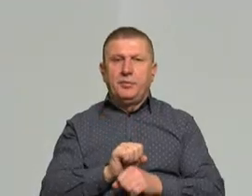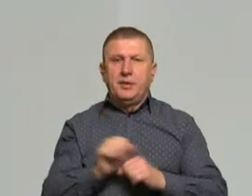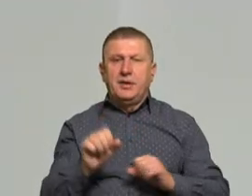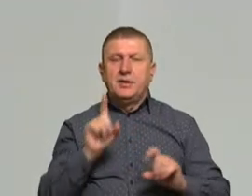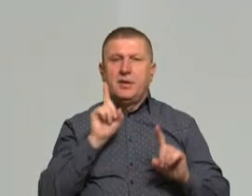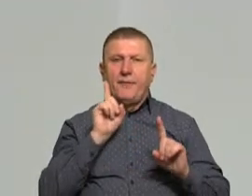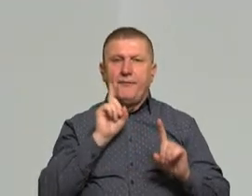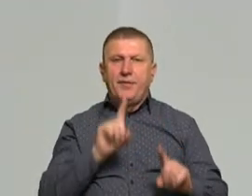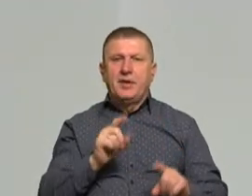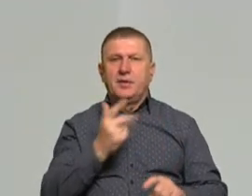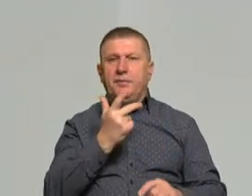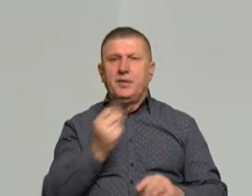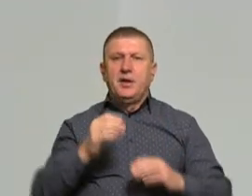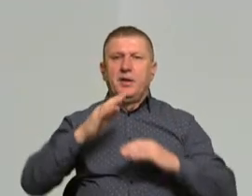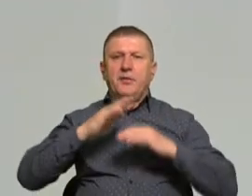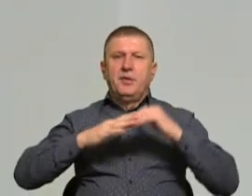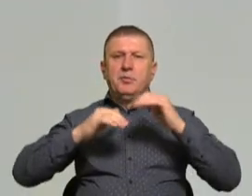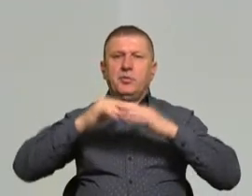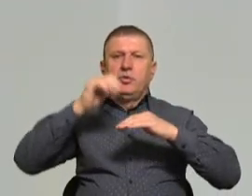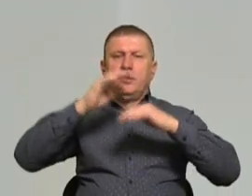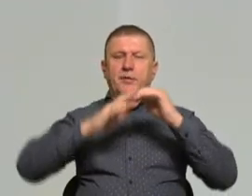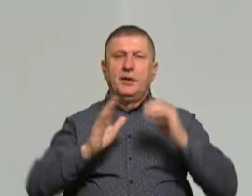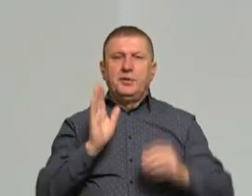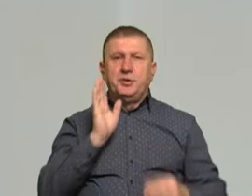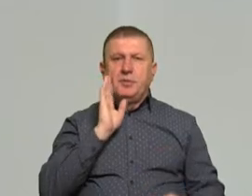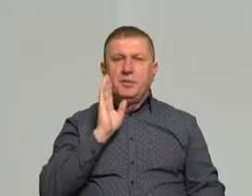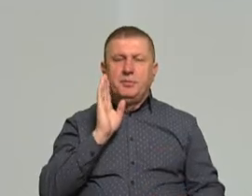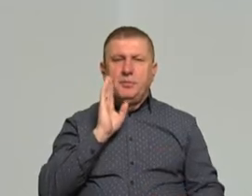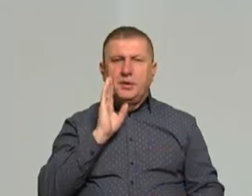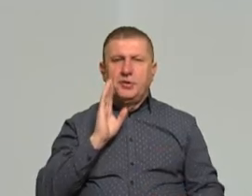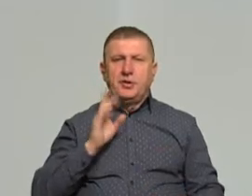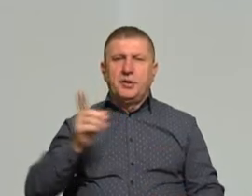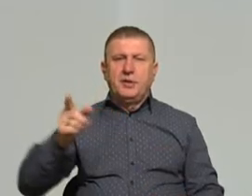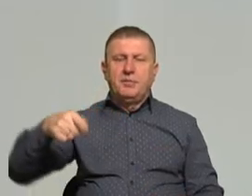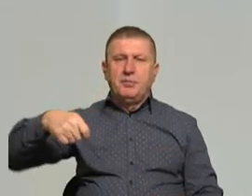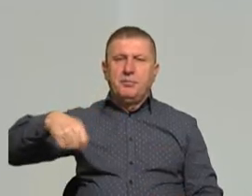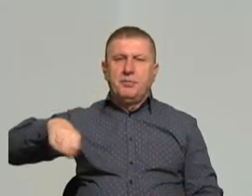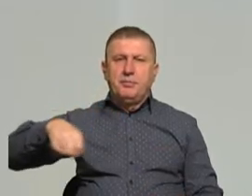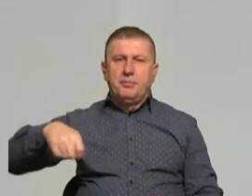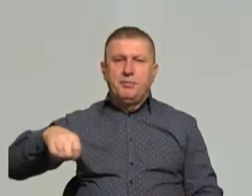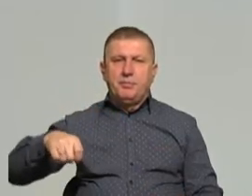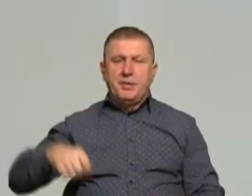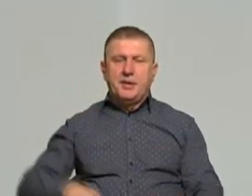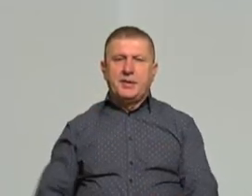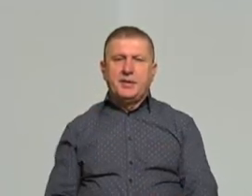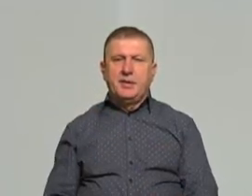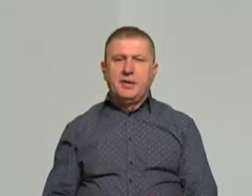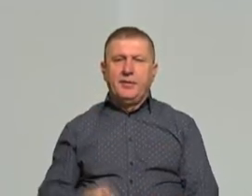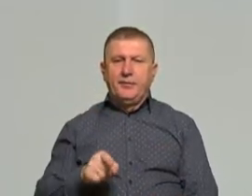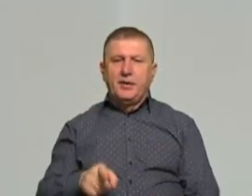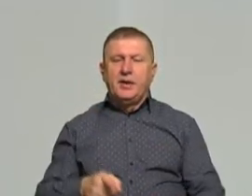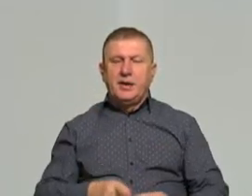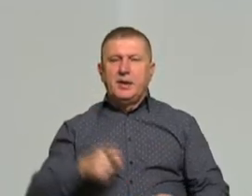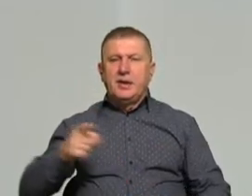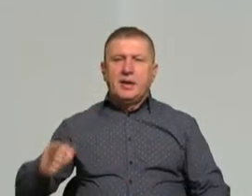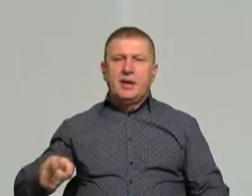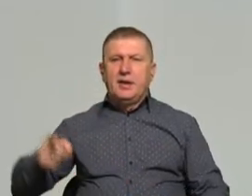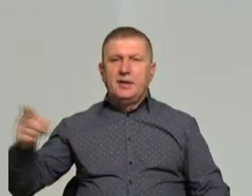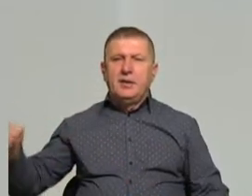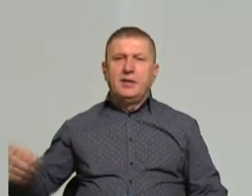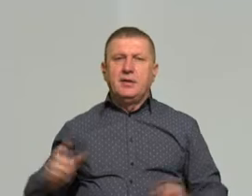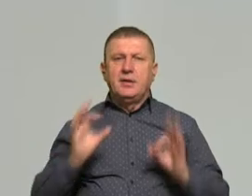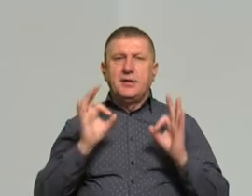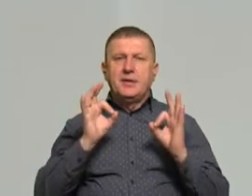że nie wybudowaliśmy mieszkań komunalnych. Pan prezydent nie wybudował mieszkań komunalnych w tej kadencji, czyli zero